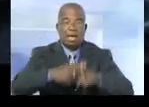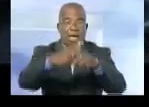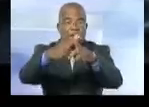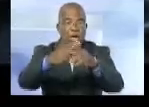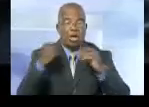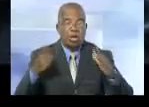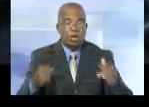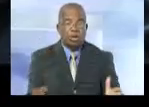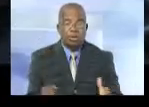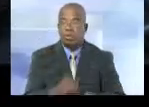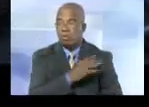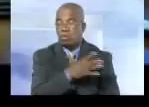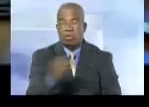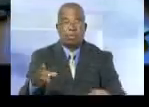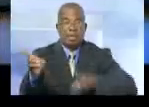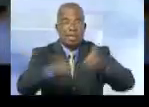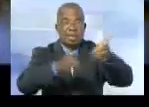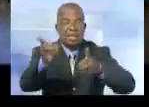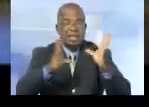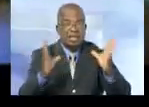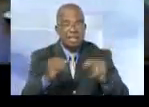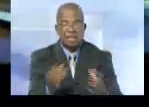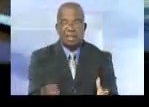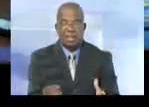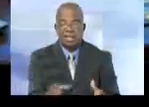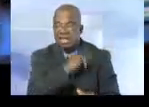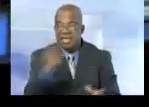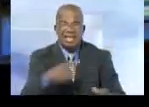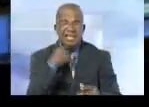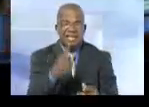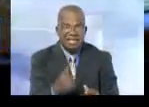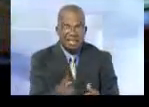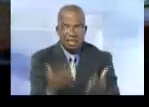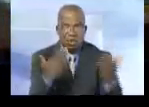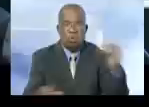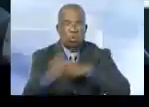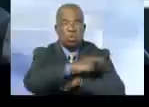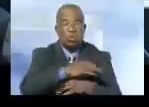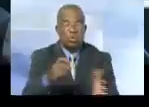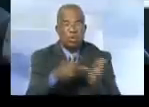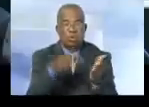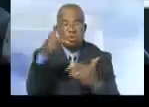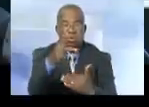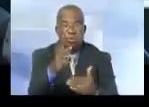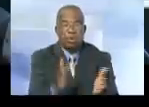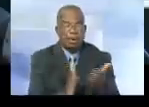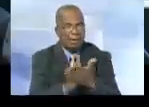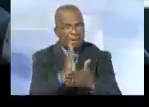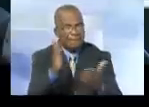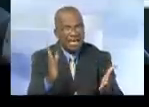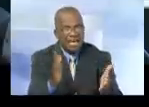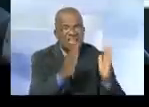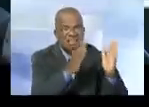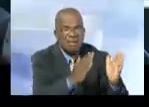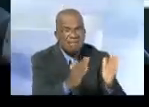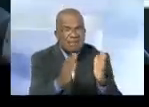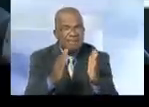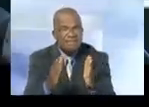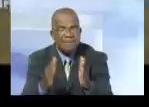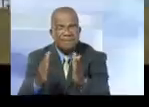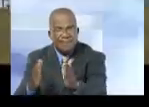à 2020. Dans ce sens, il a annoncé une amélioration des grilles de programmes des chaînes de la RTI pour répondre le mieux